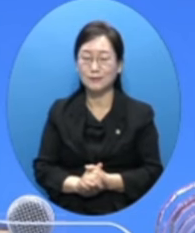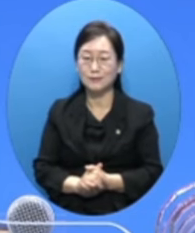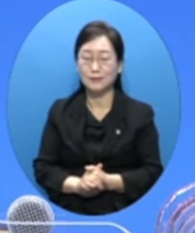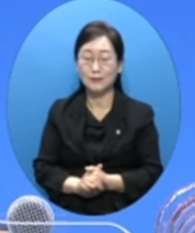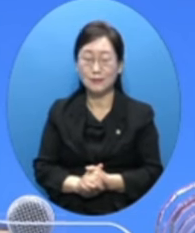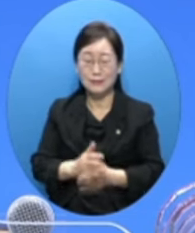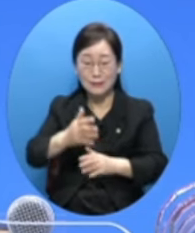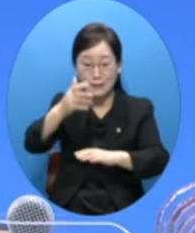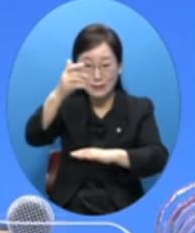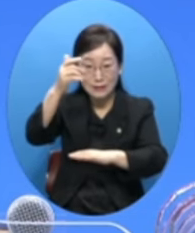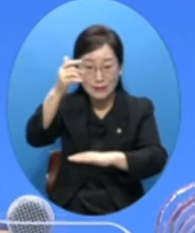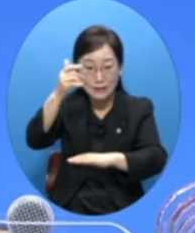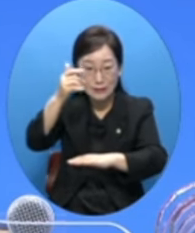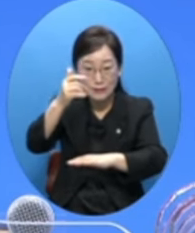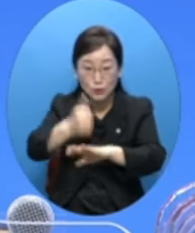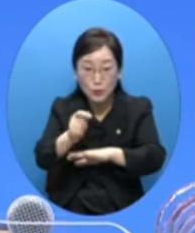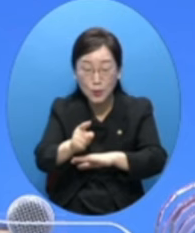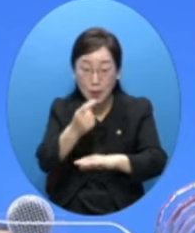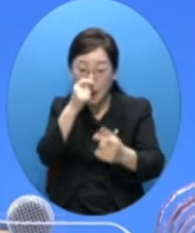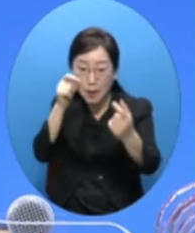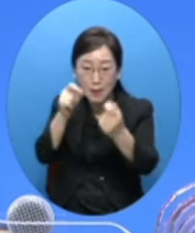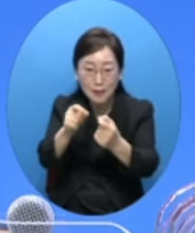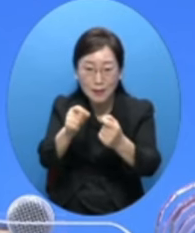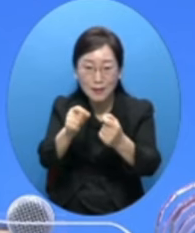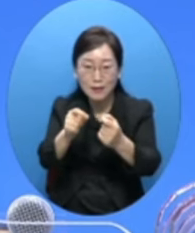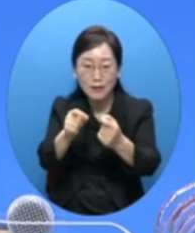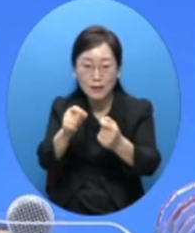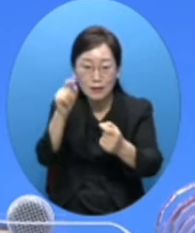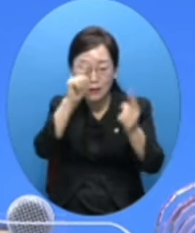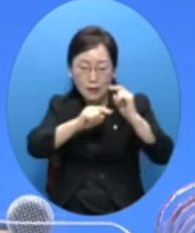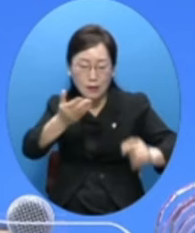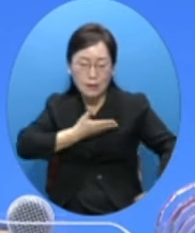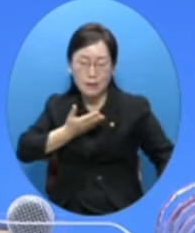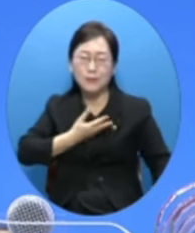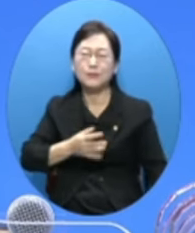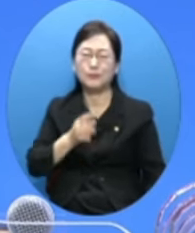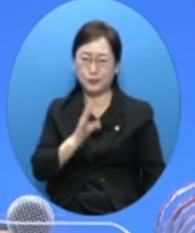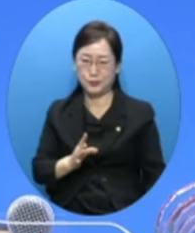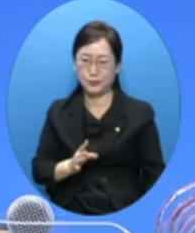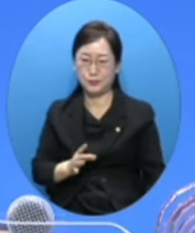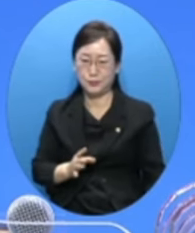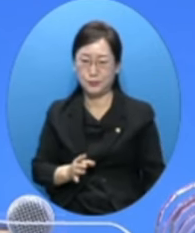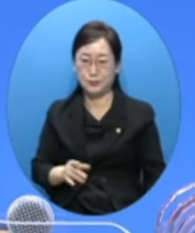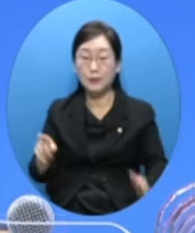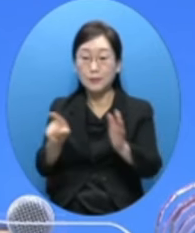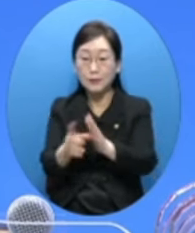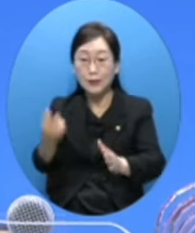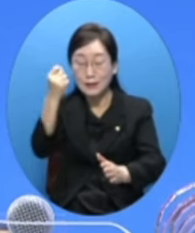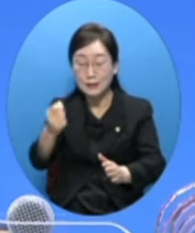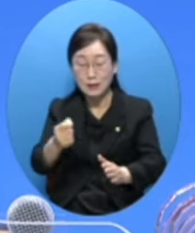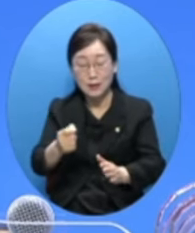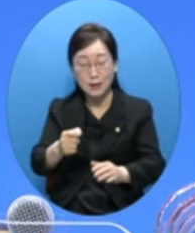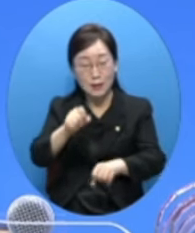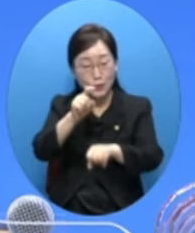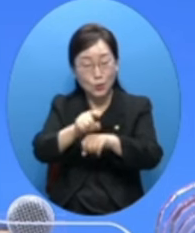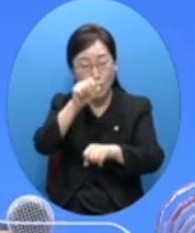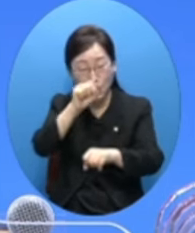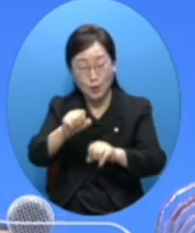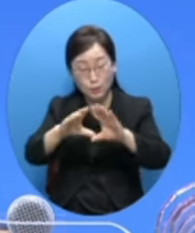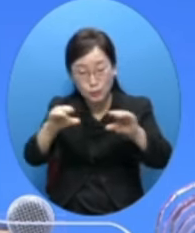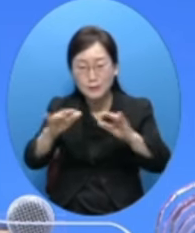결국 그런 사람과 가까이에서 남는 것은 상처밖에 없습니다. 믿음의 사람들, 성품이 좋은 사람과 가까이